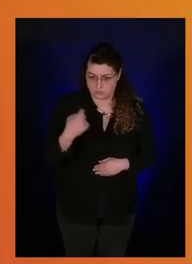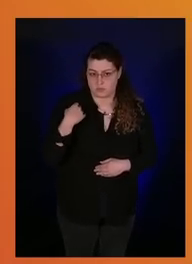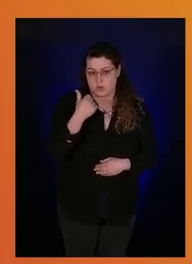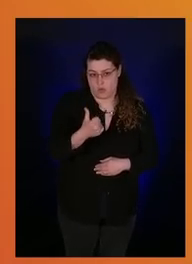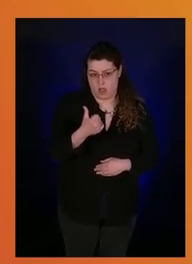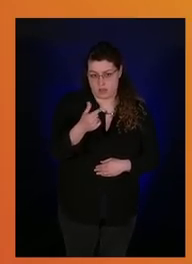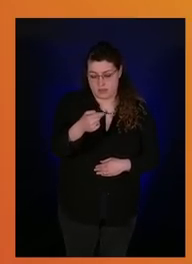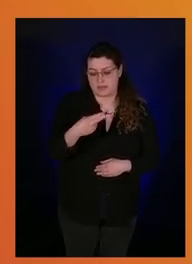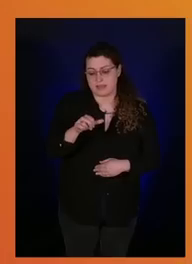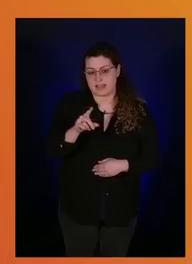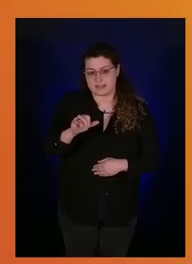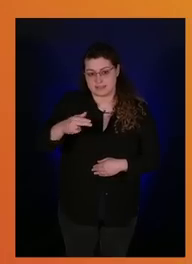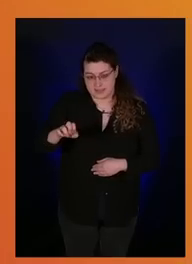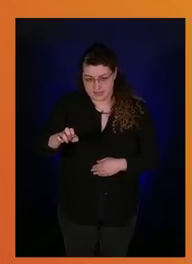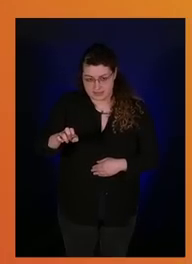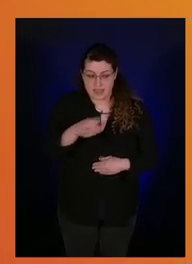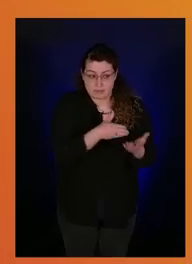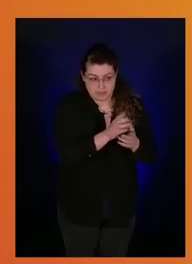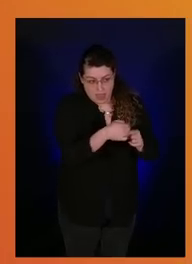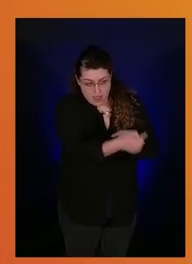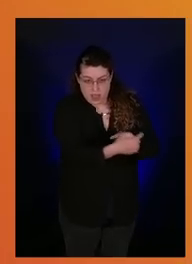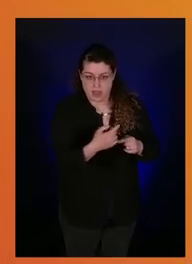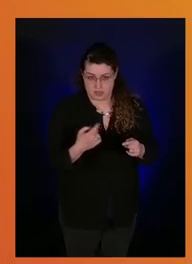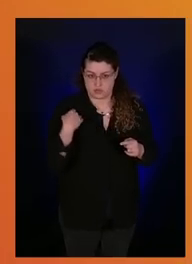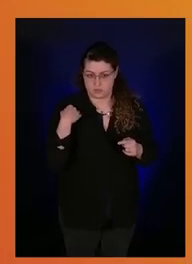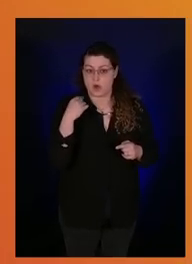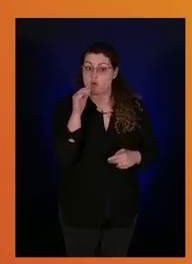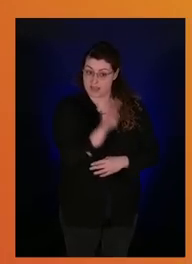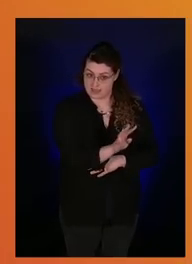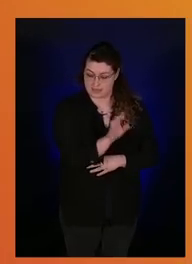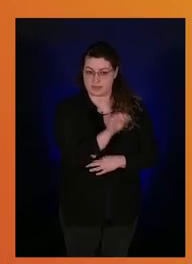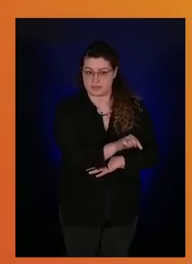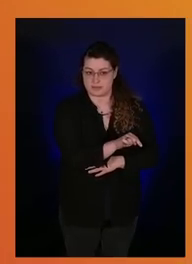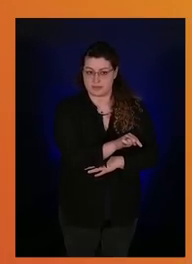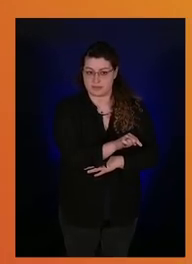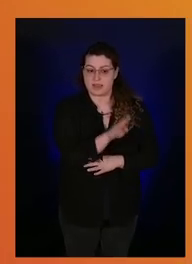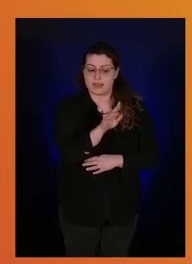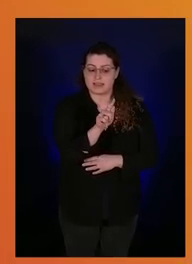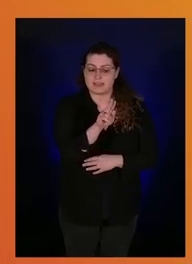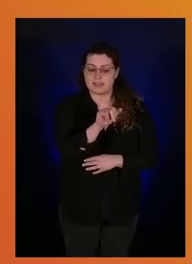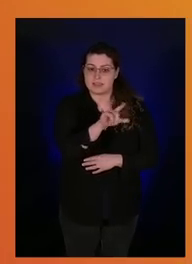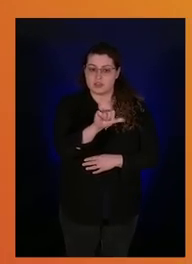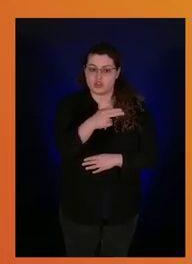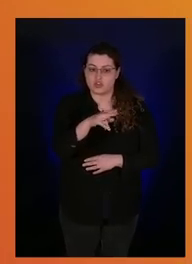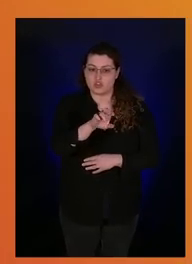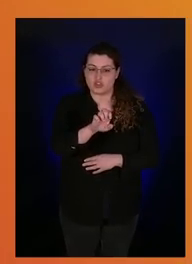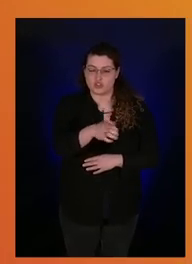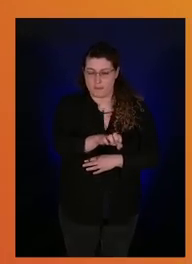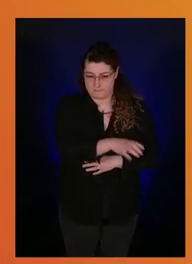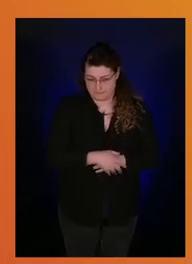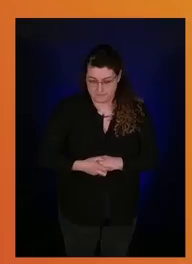Castellani-Labranche, Nadine. Et se prépare au micro numéro 4, Basque Guillaume.